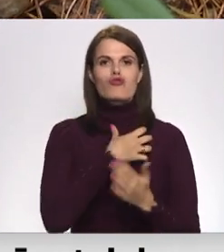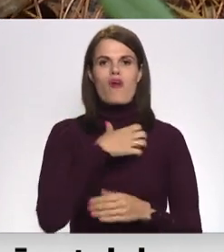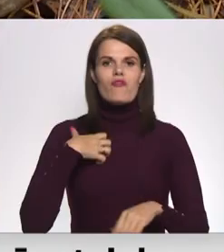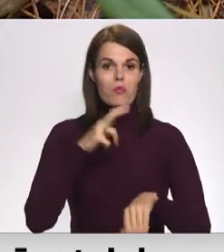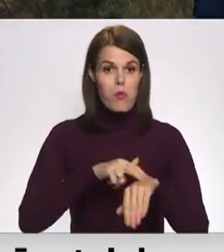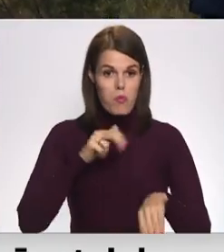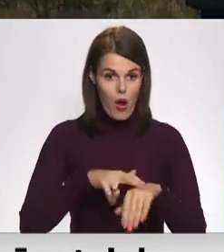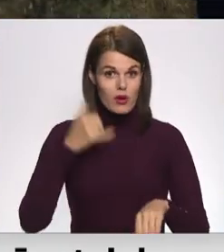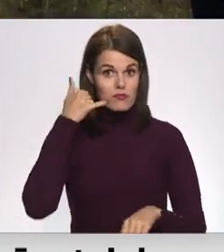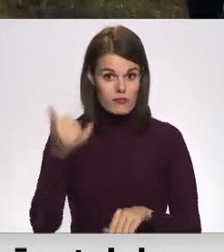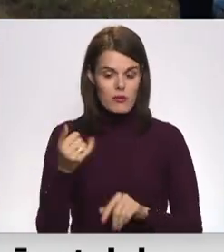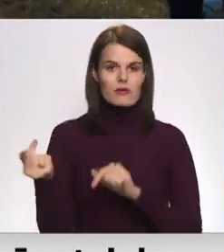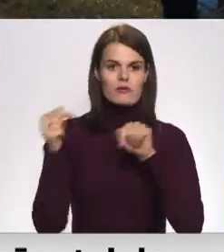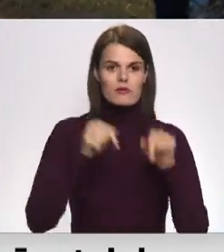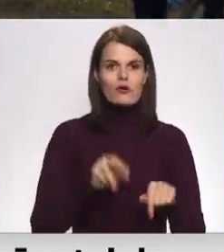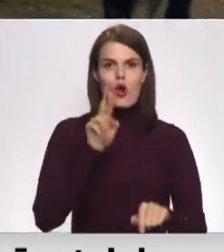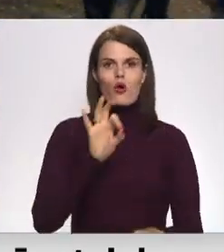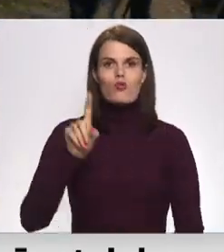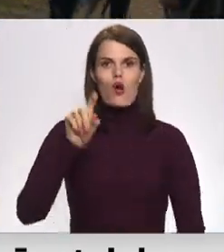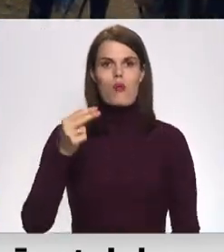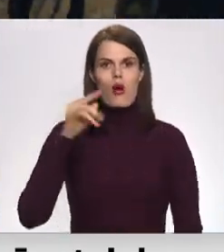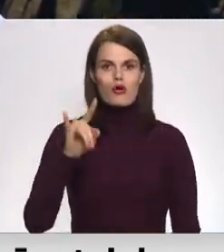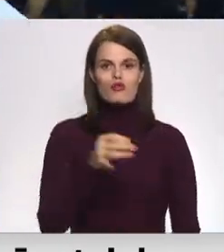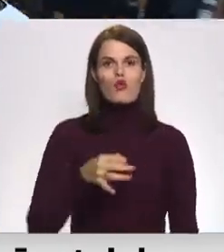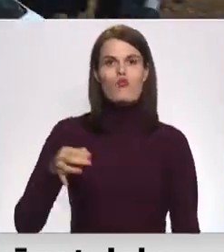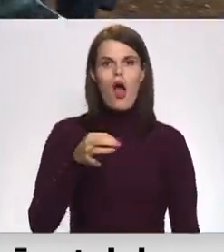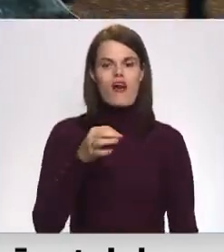ierodas Ropažu novada pašvaldības policija.